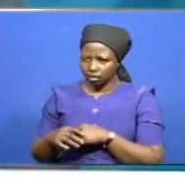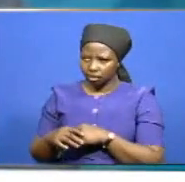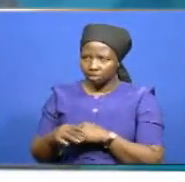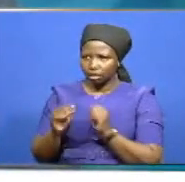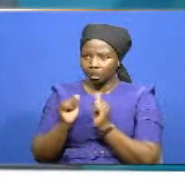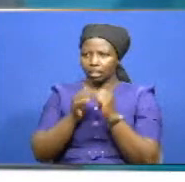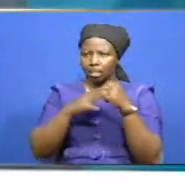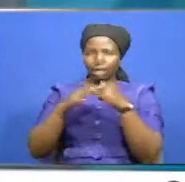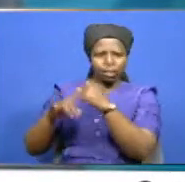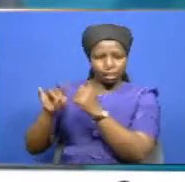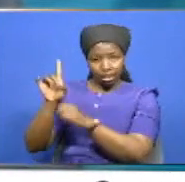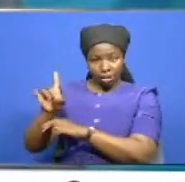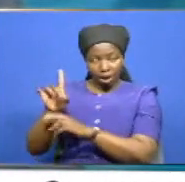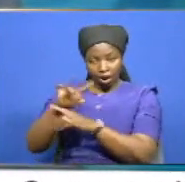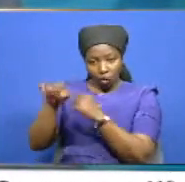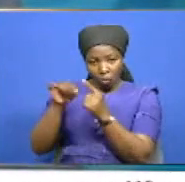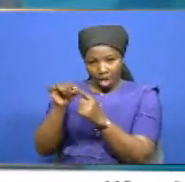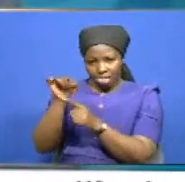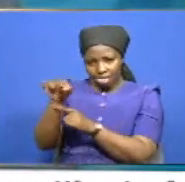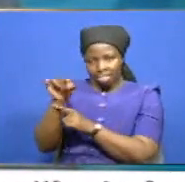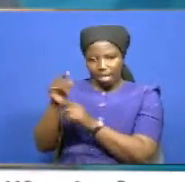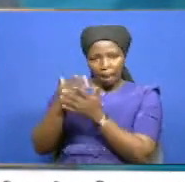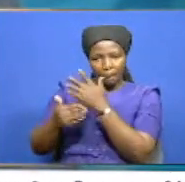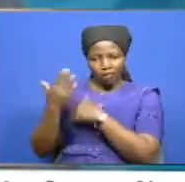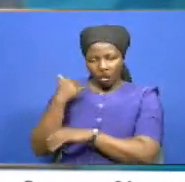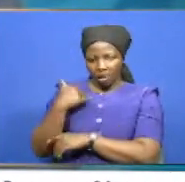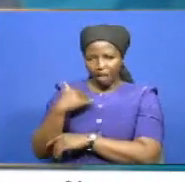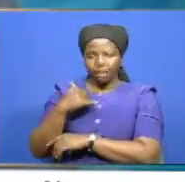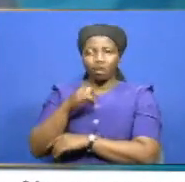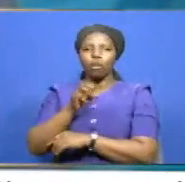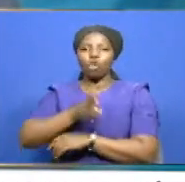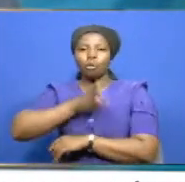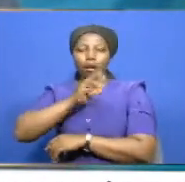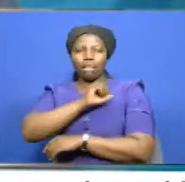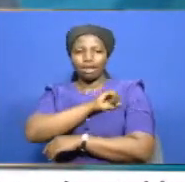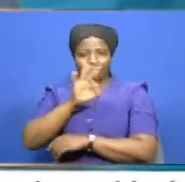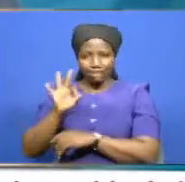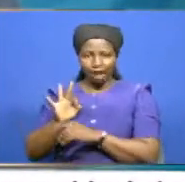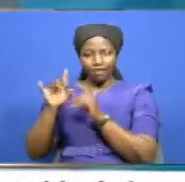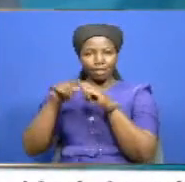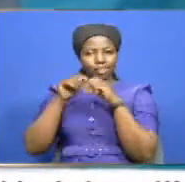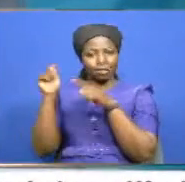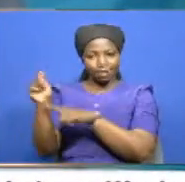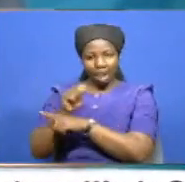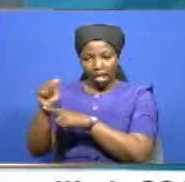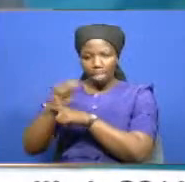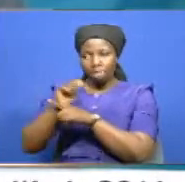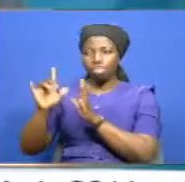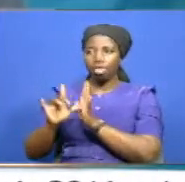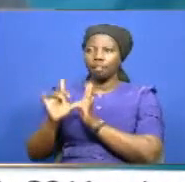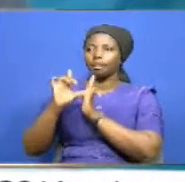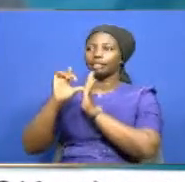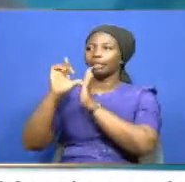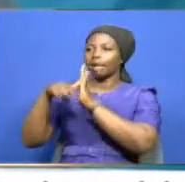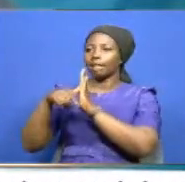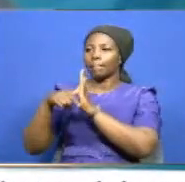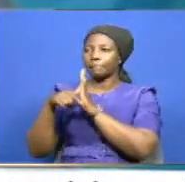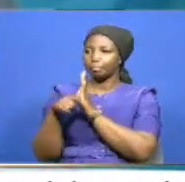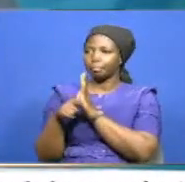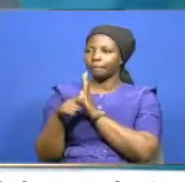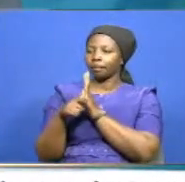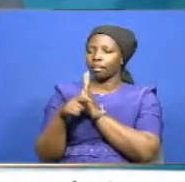1961, wakati huo iliwekwa kama water staff training. Alafu baadaye mwaka wa